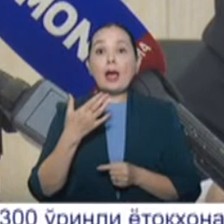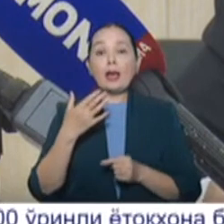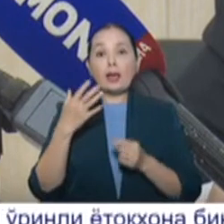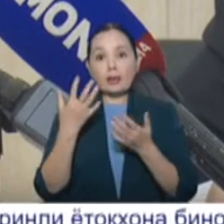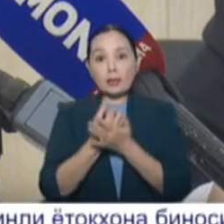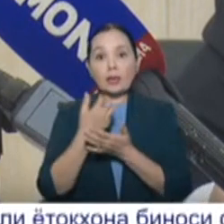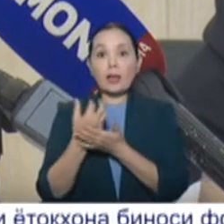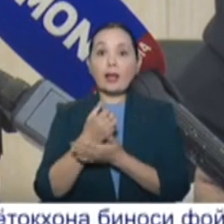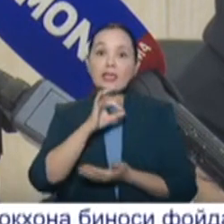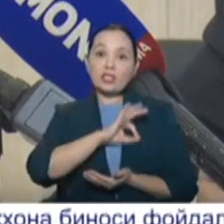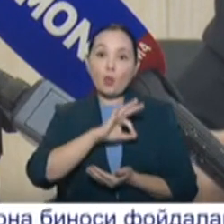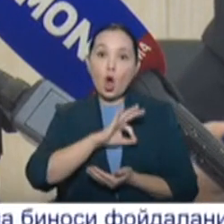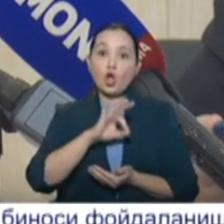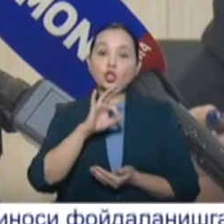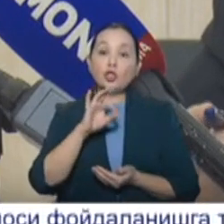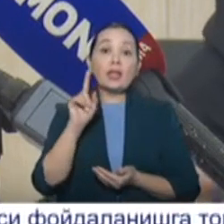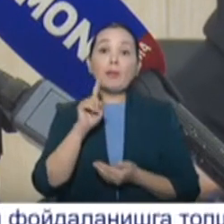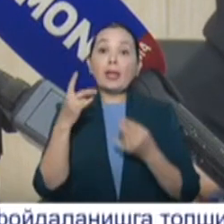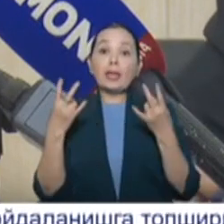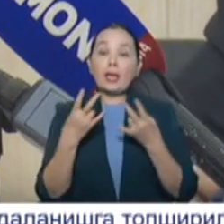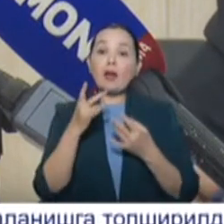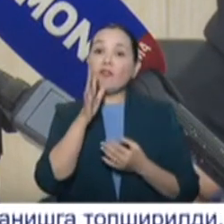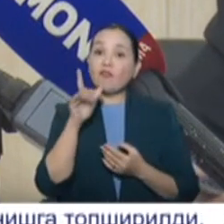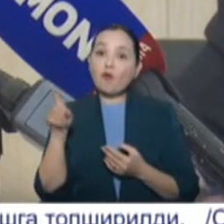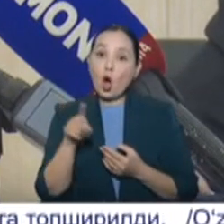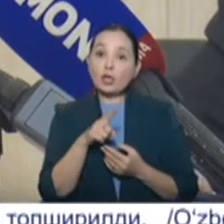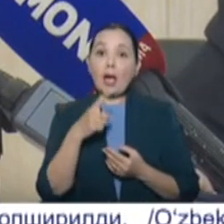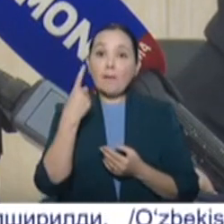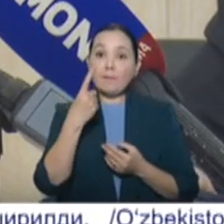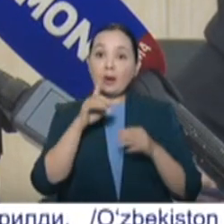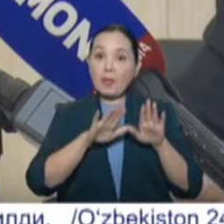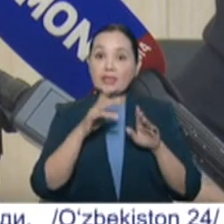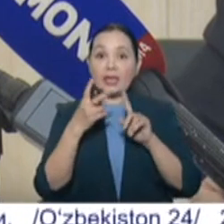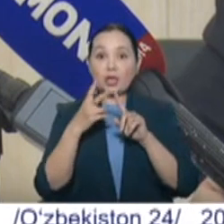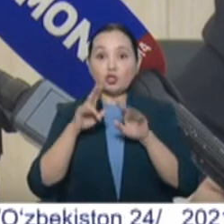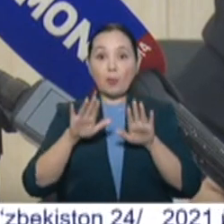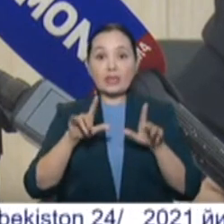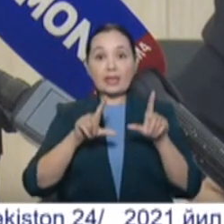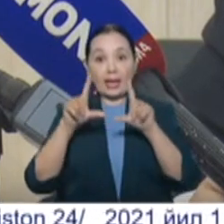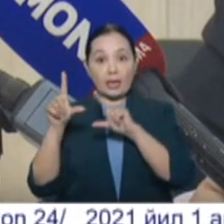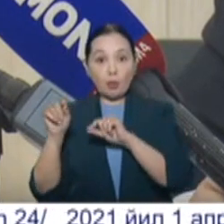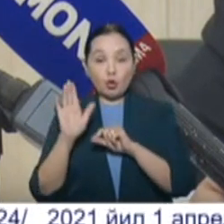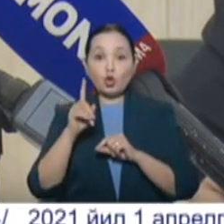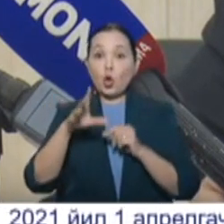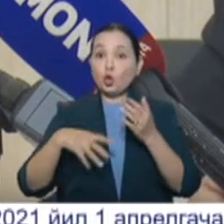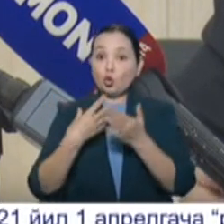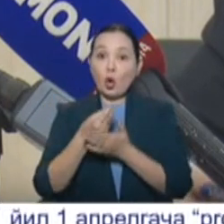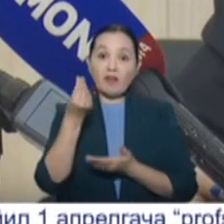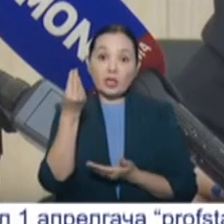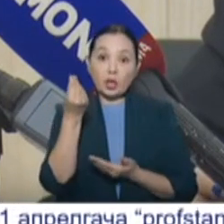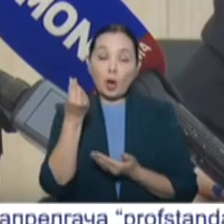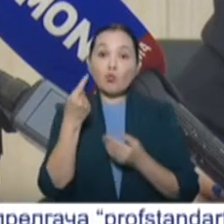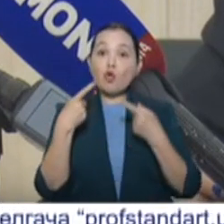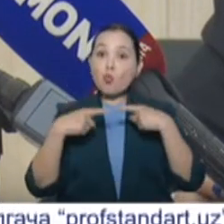aytganimdagi iste'molchiga nima kerak? Iste'molchi vaqtida bir manzildan ikkinchi manzilgacha yetib borishi va u to'layotgan pullari